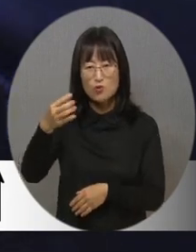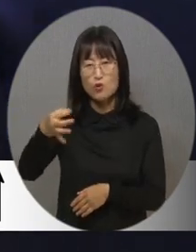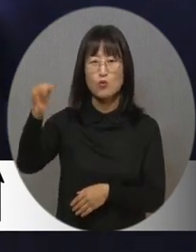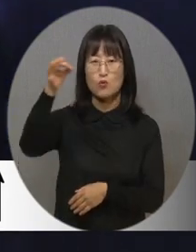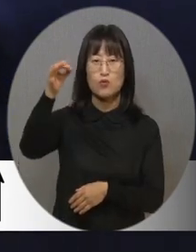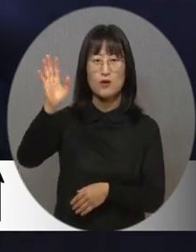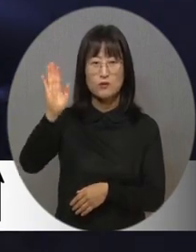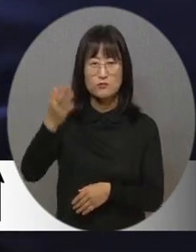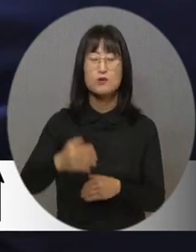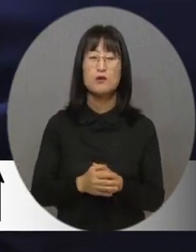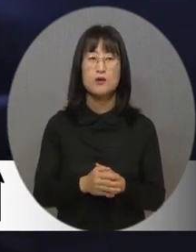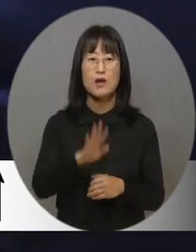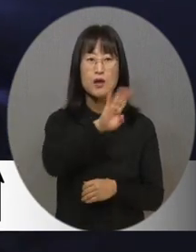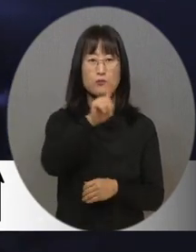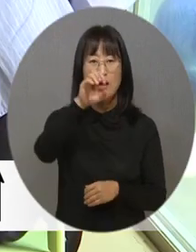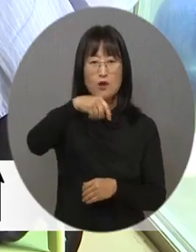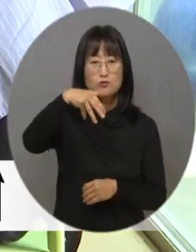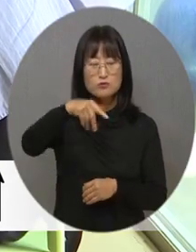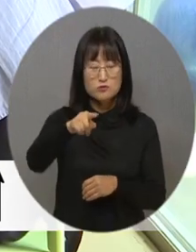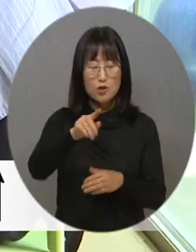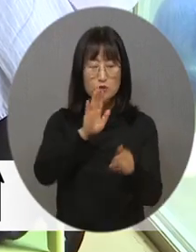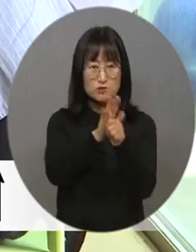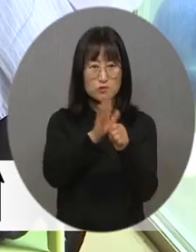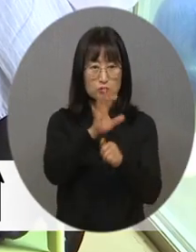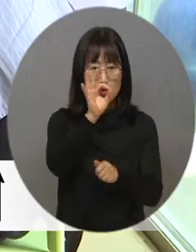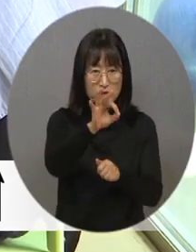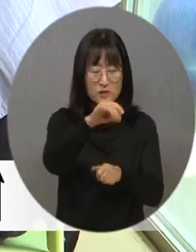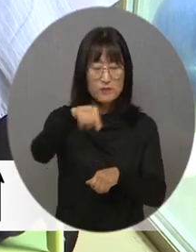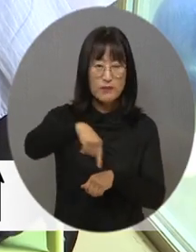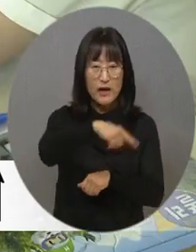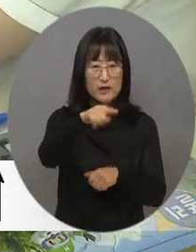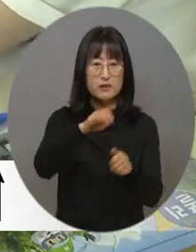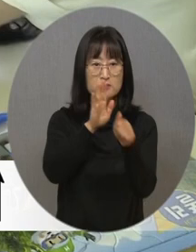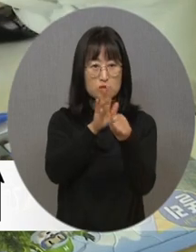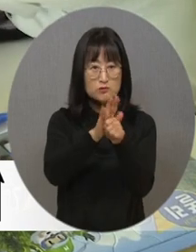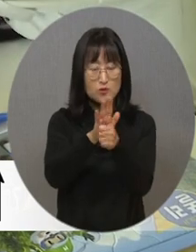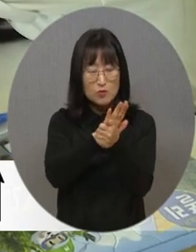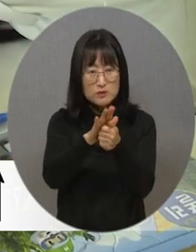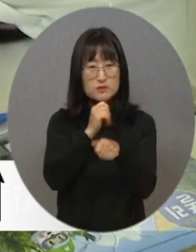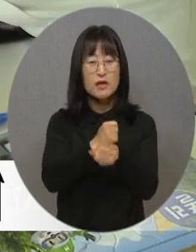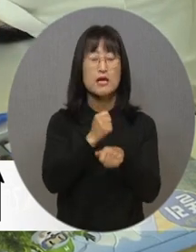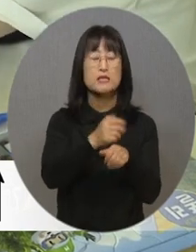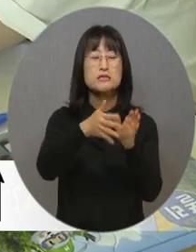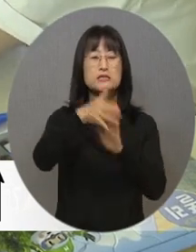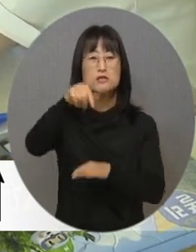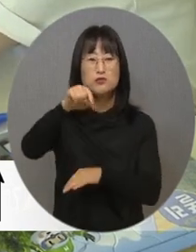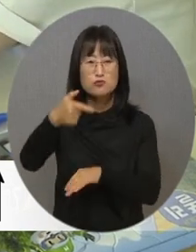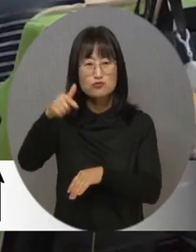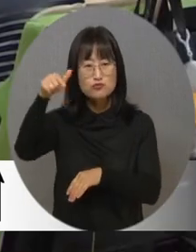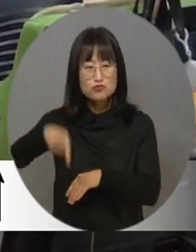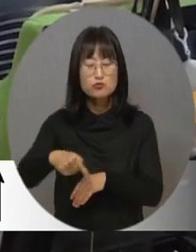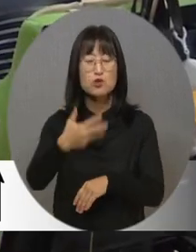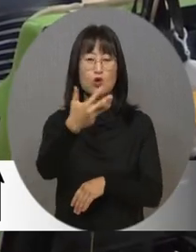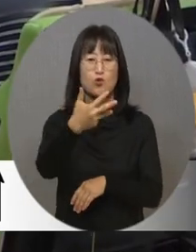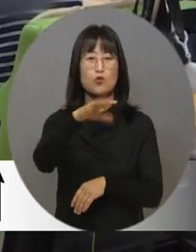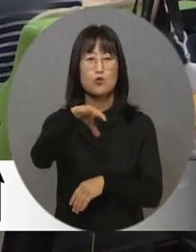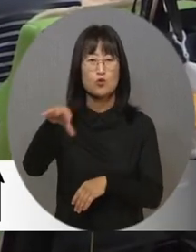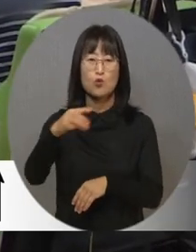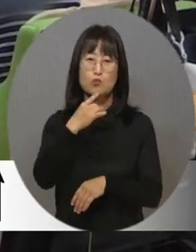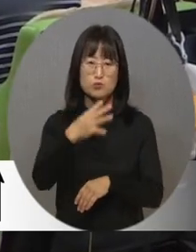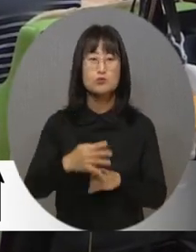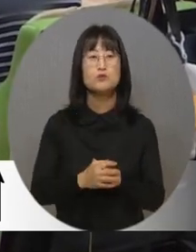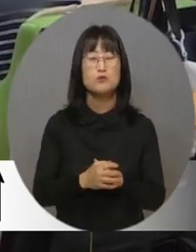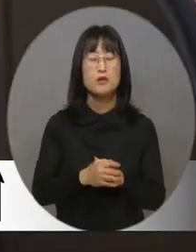올랐습니다 바우처 지원금 한도내에서 서비스를 제공하는 시구는 곳에과 바우처